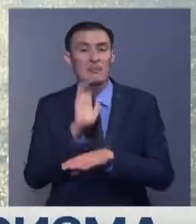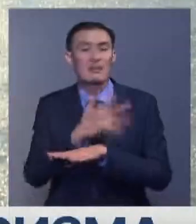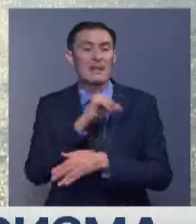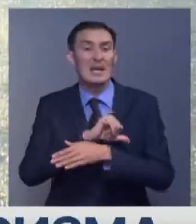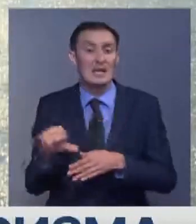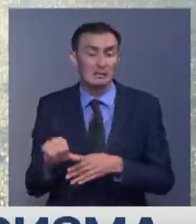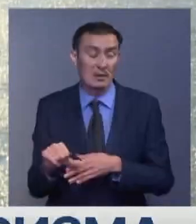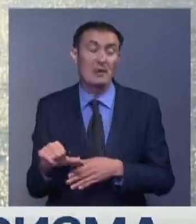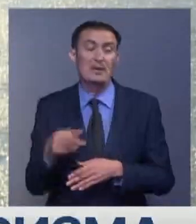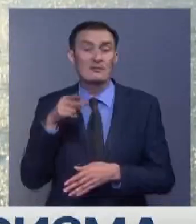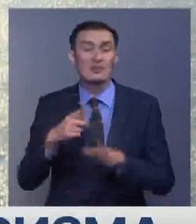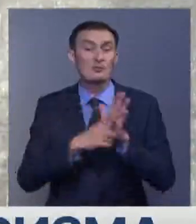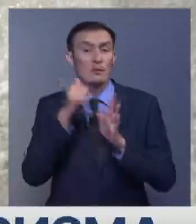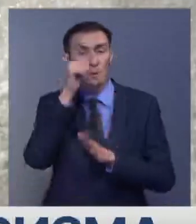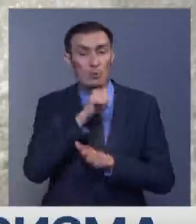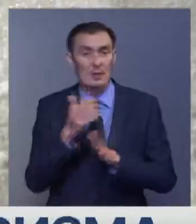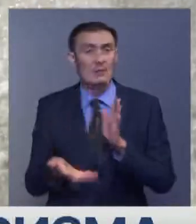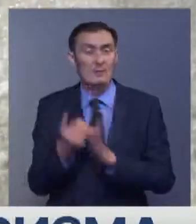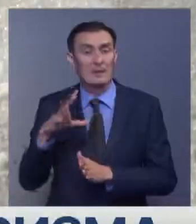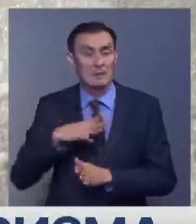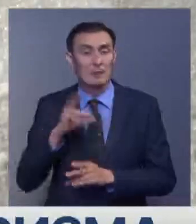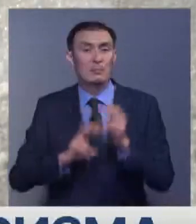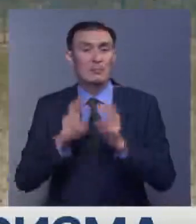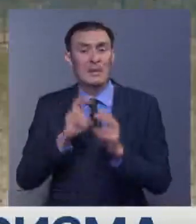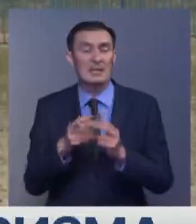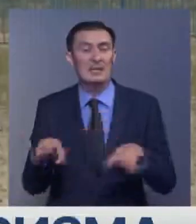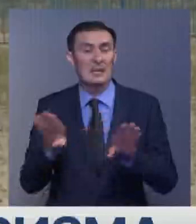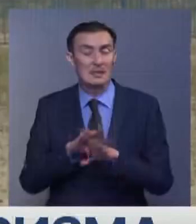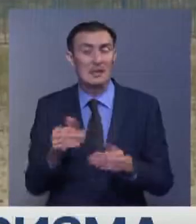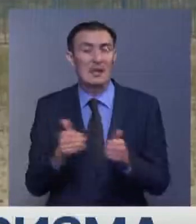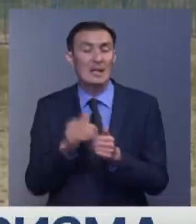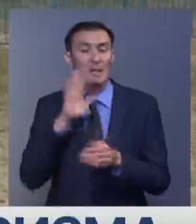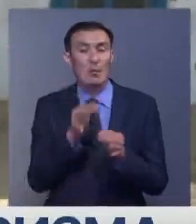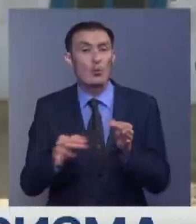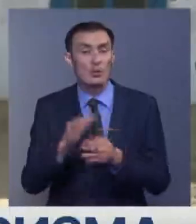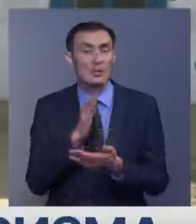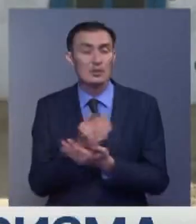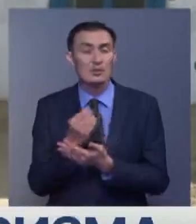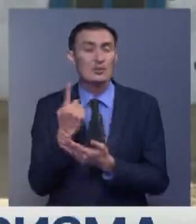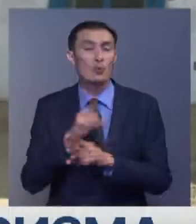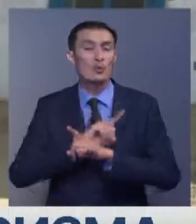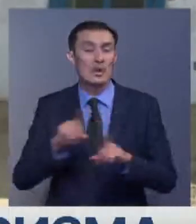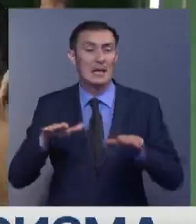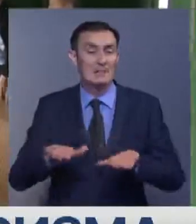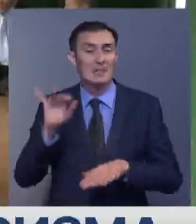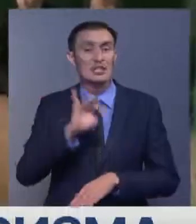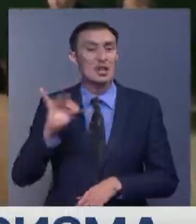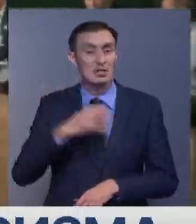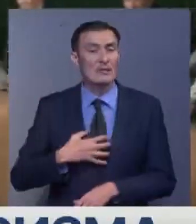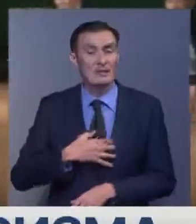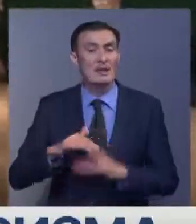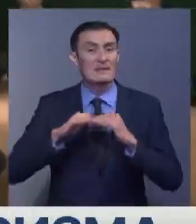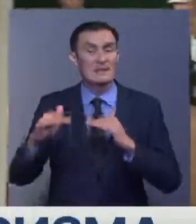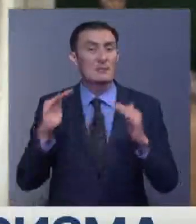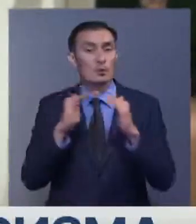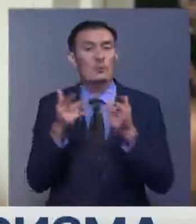экспорт. До 2007 года здесь ее добывали, потом предприятие закрылось. Рядом с озером Каратуз есть еще одно уникальное место, историческое. В степи